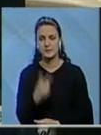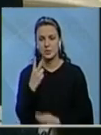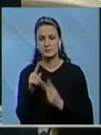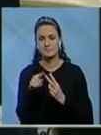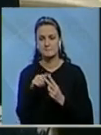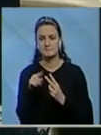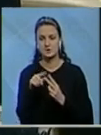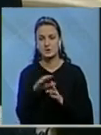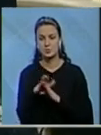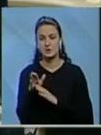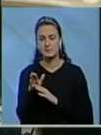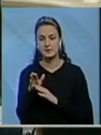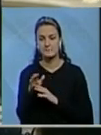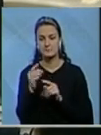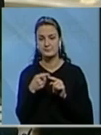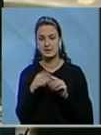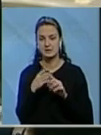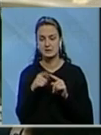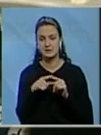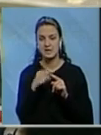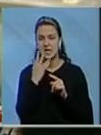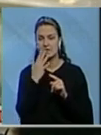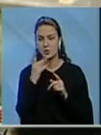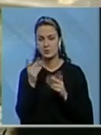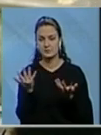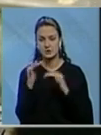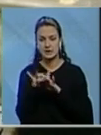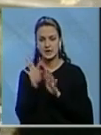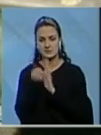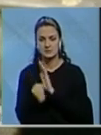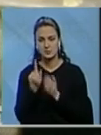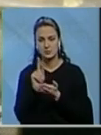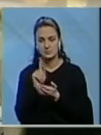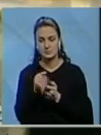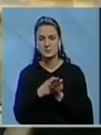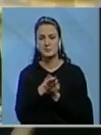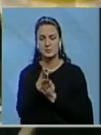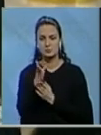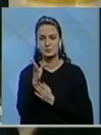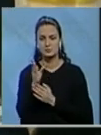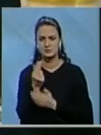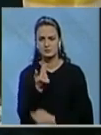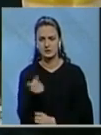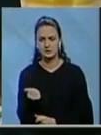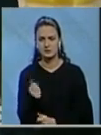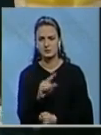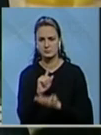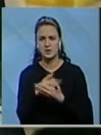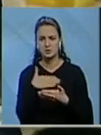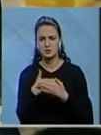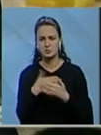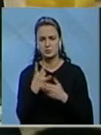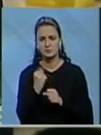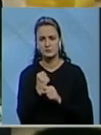ძირითადი ამოცანა შესაძლებელი. პირველი, ეს არის ევროატლანტიკური ინტეგრაცია და ამ მიმართულებით რაც შეიძლება აქტიური